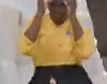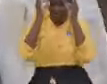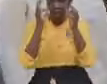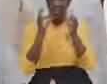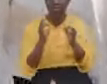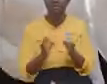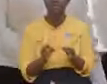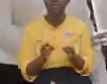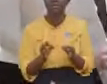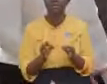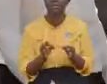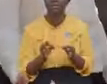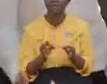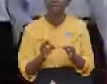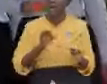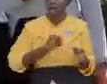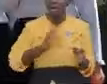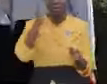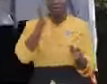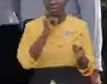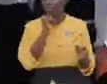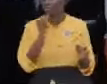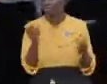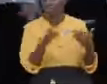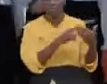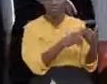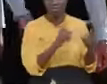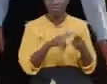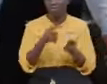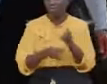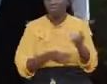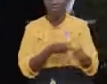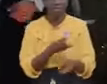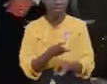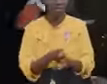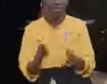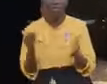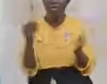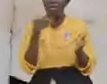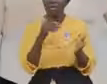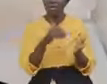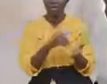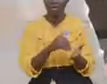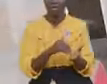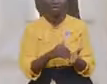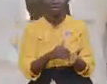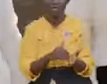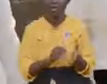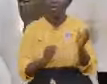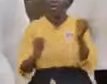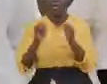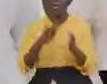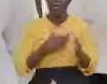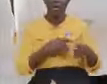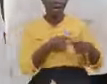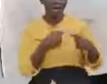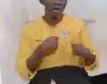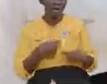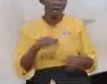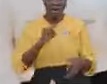انا ناوي يا لما رجع تاني يا قلبي